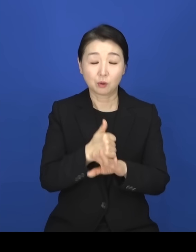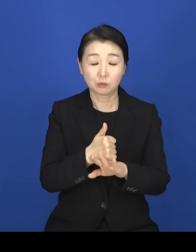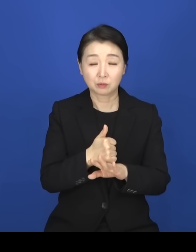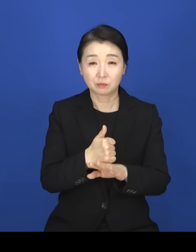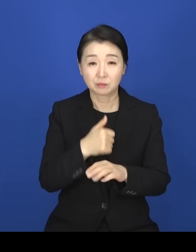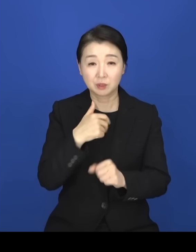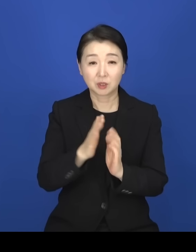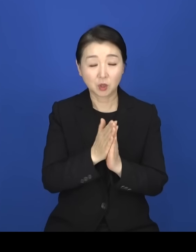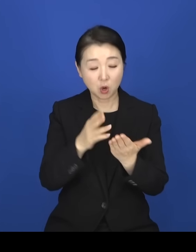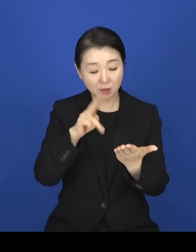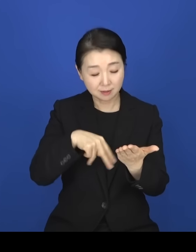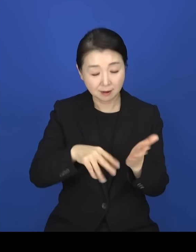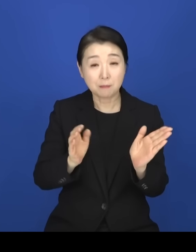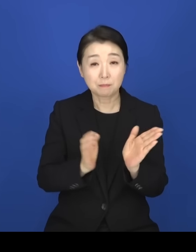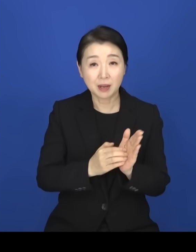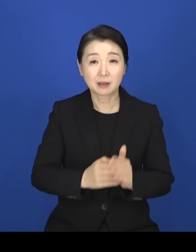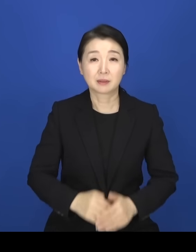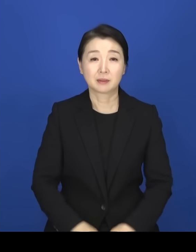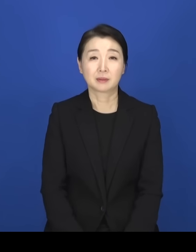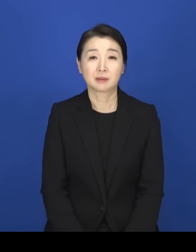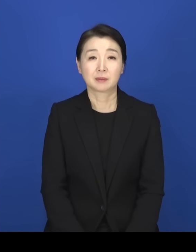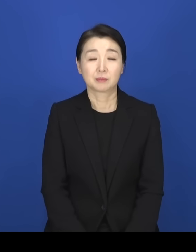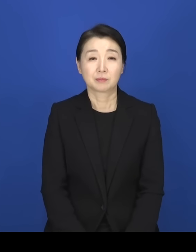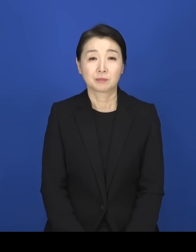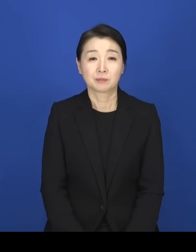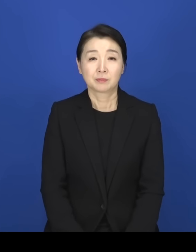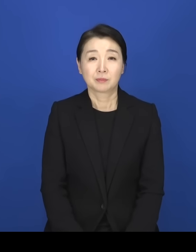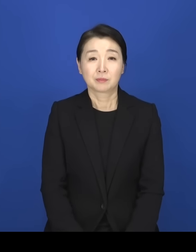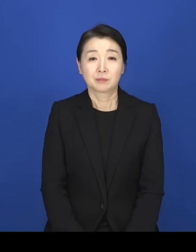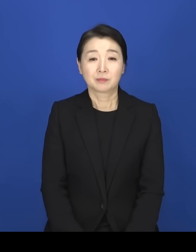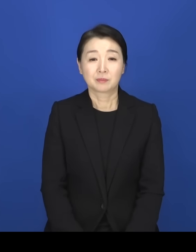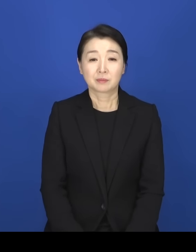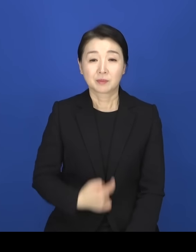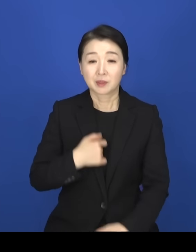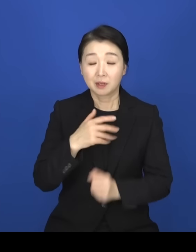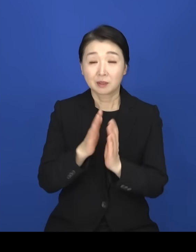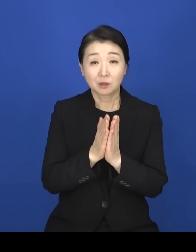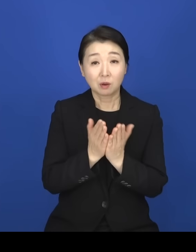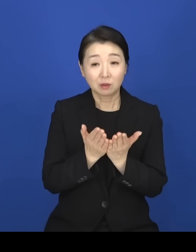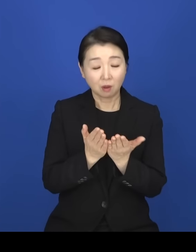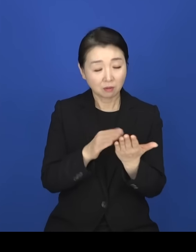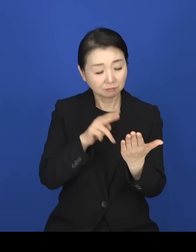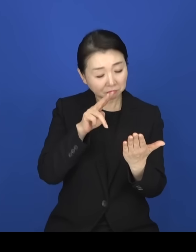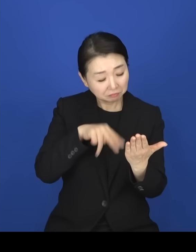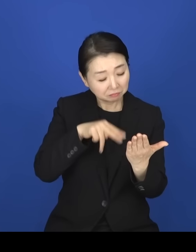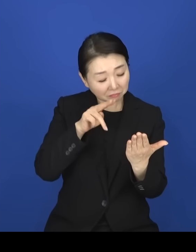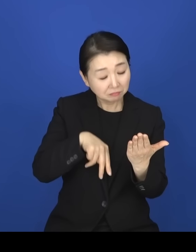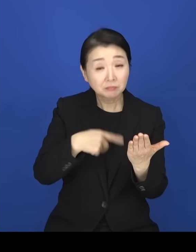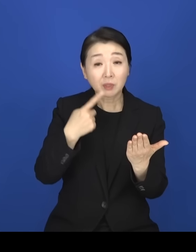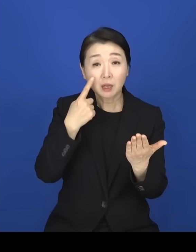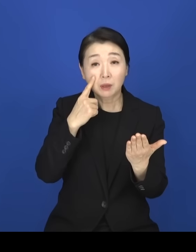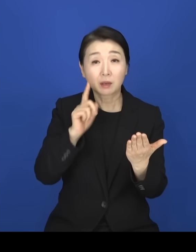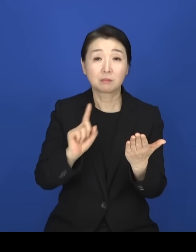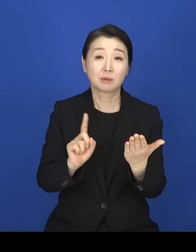통독을 해 나갔고 네. 저는 정말 성경을 한 장 한 장